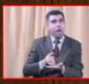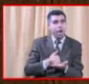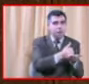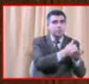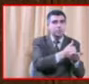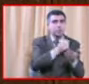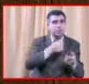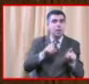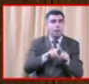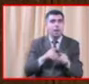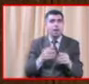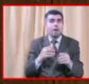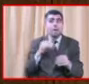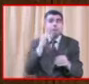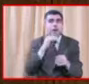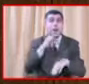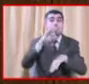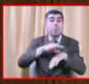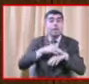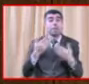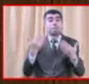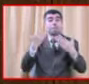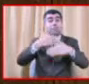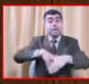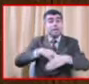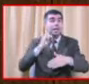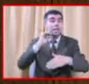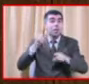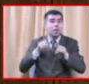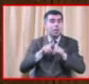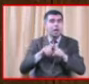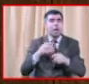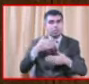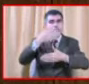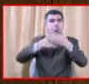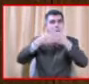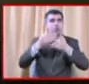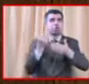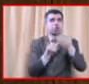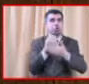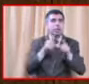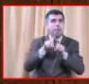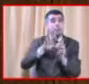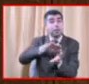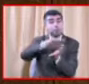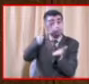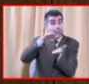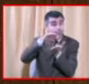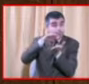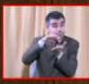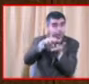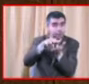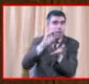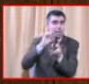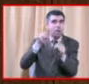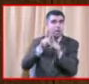يخص المستعجلات، يعني أواخر هذه السنة غادي تخدم. فيما يخص كذلك السكانير أنا كنت زرتكم وفيه جوج